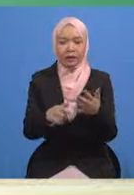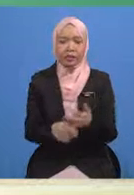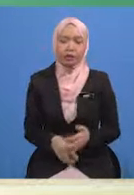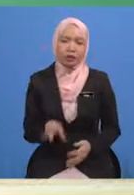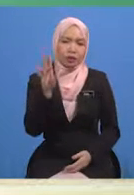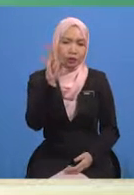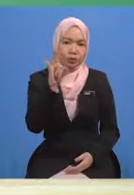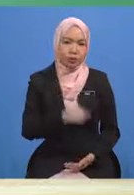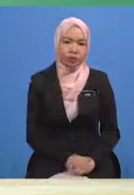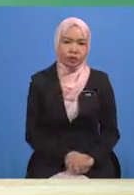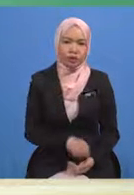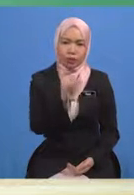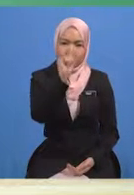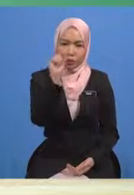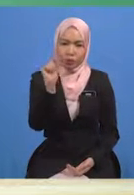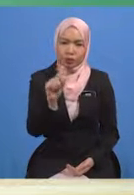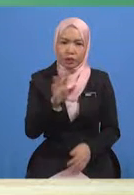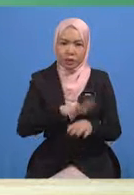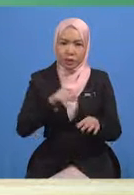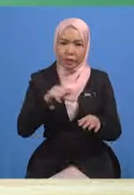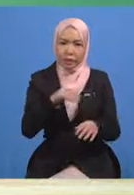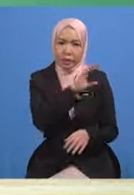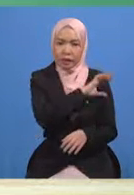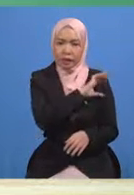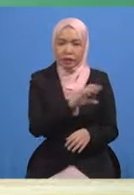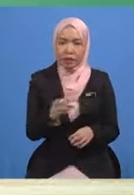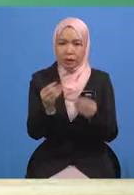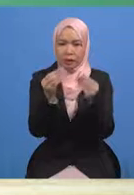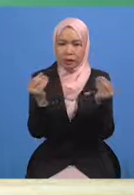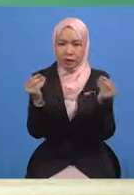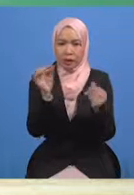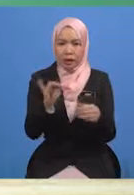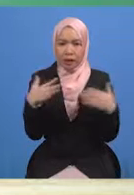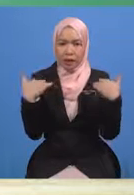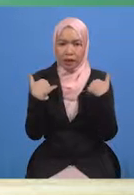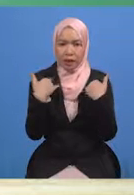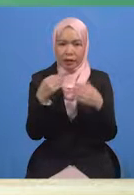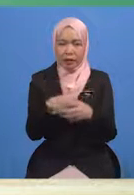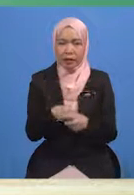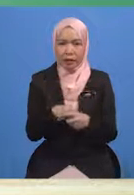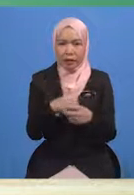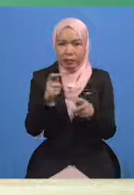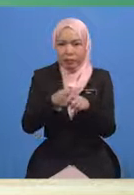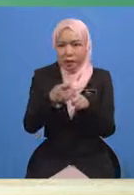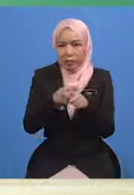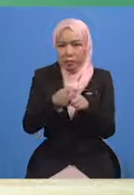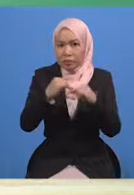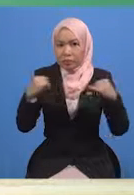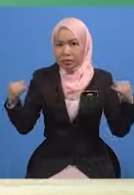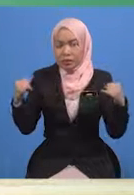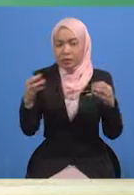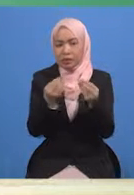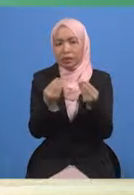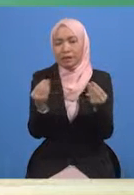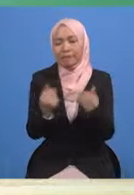tandakan pada kandungan tanah yang terdapat dalam setiap jenis tanah.